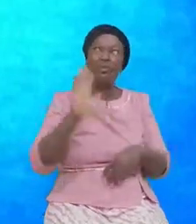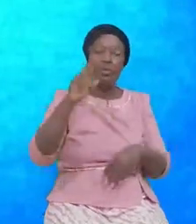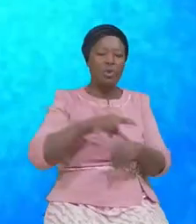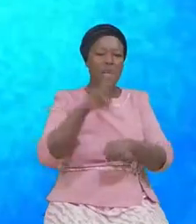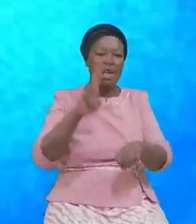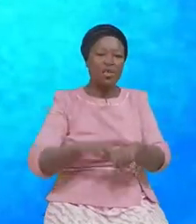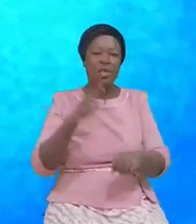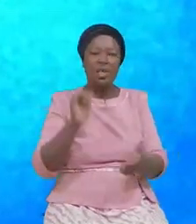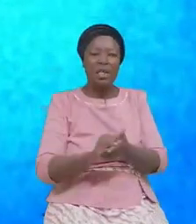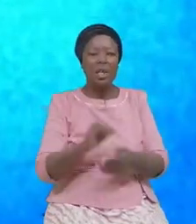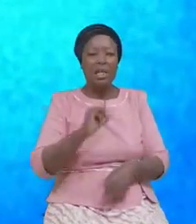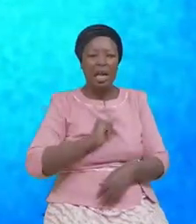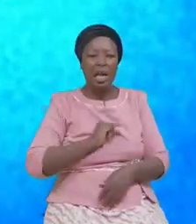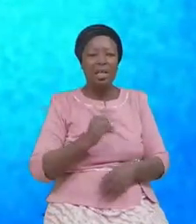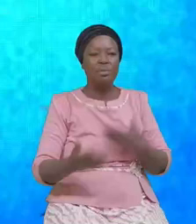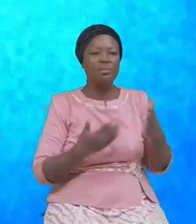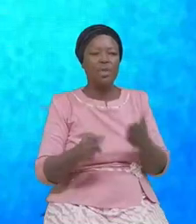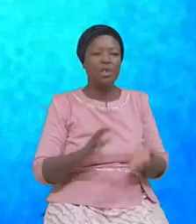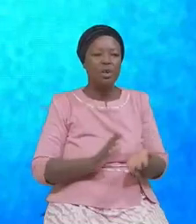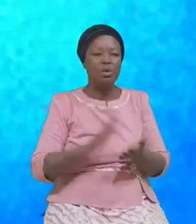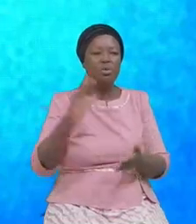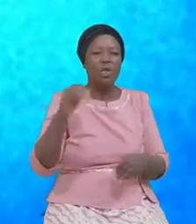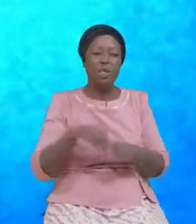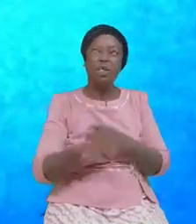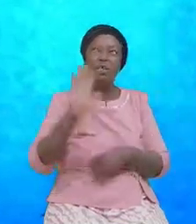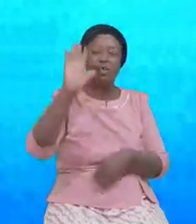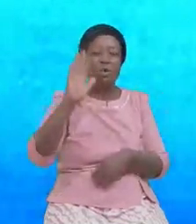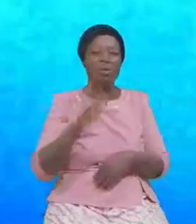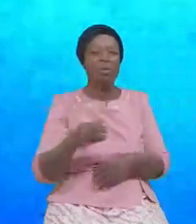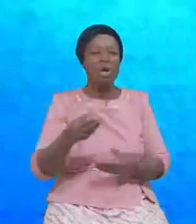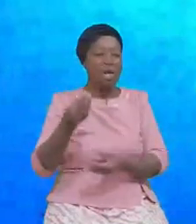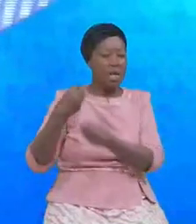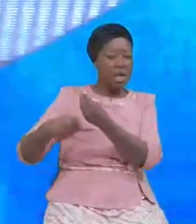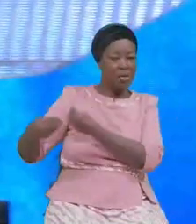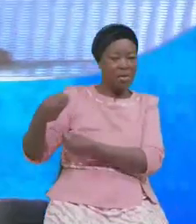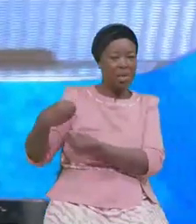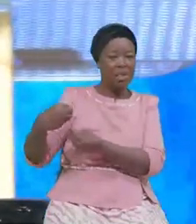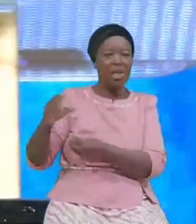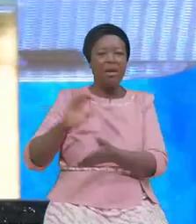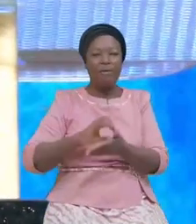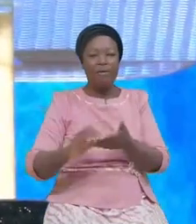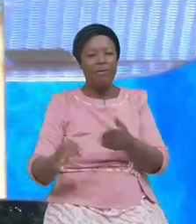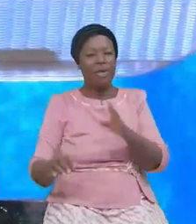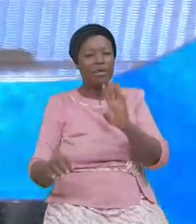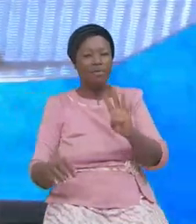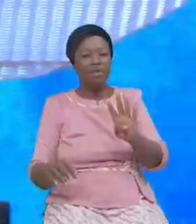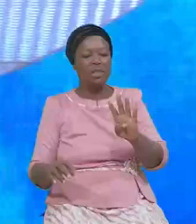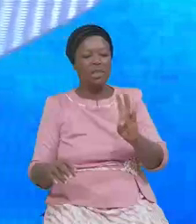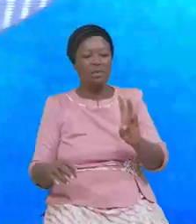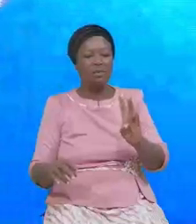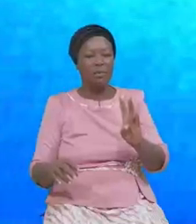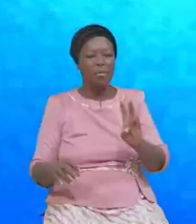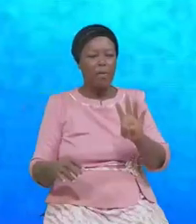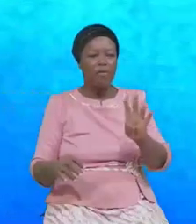je me glorifie avec ton héritage. Verset 47. Verset 47, il dit,